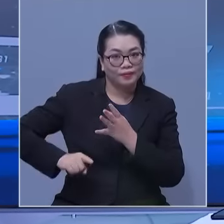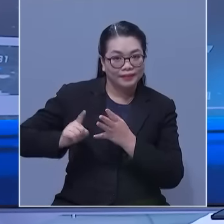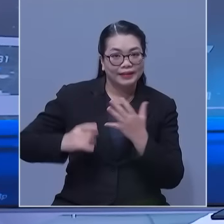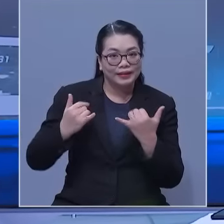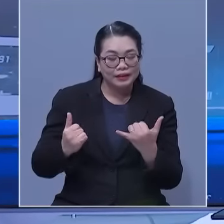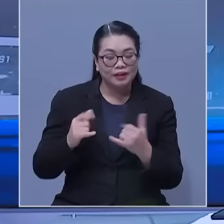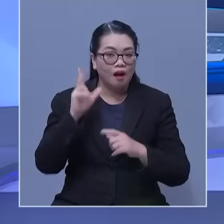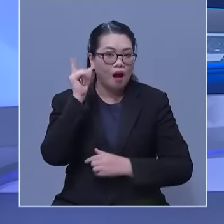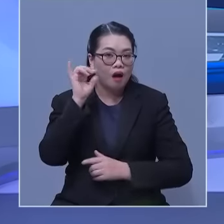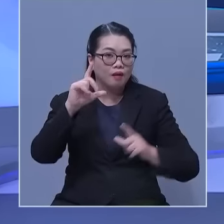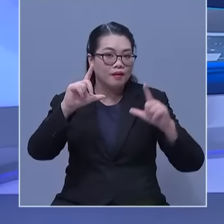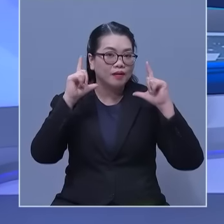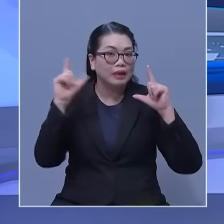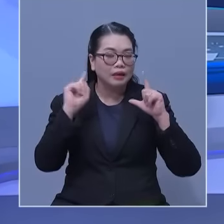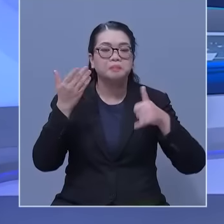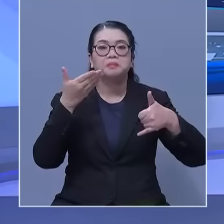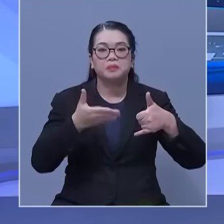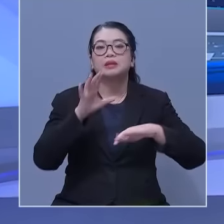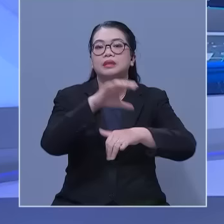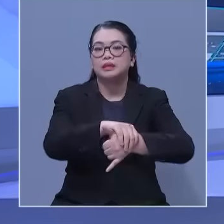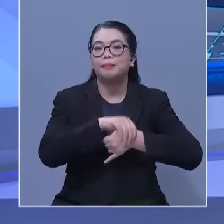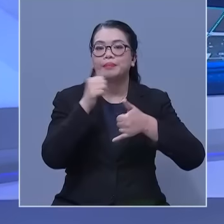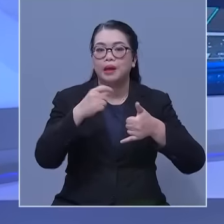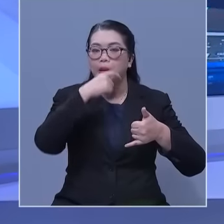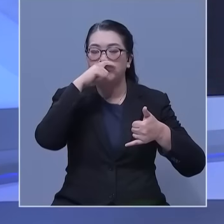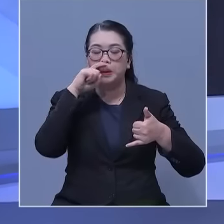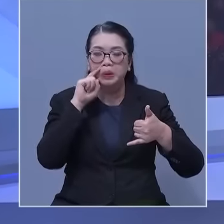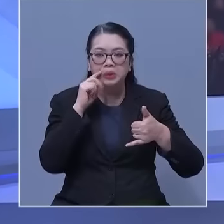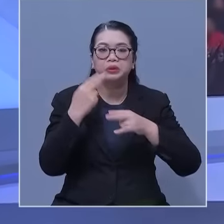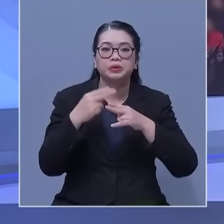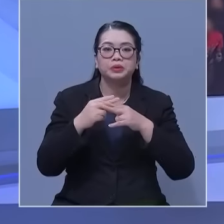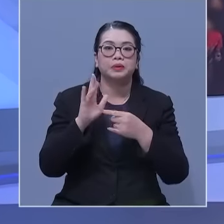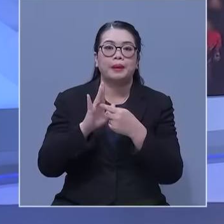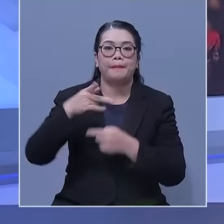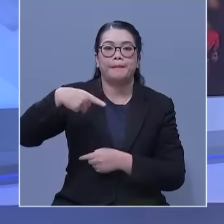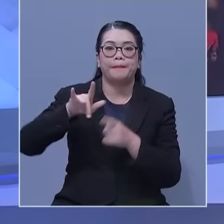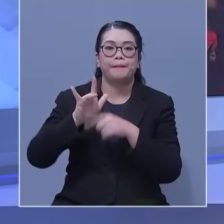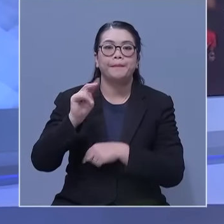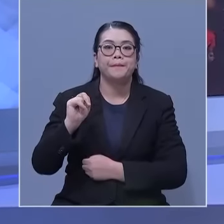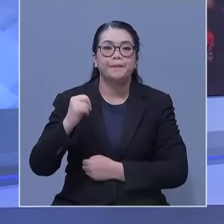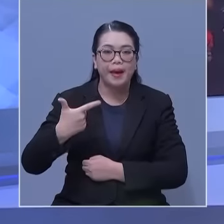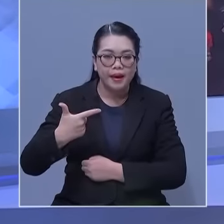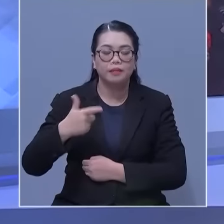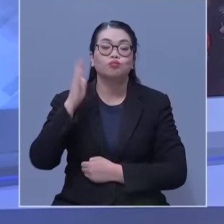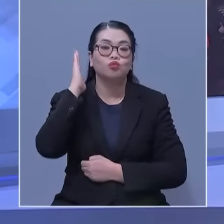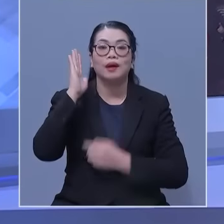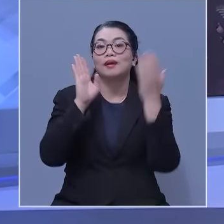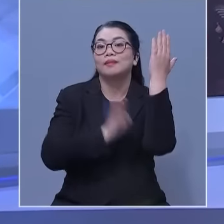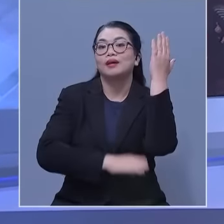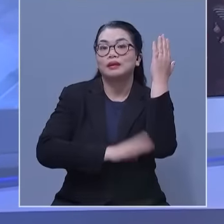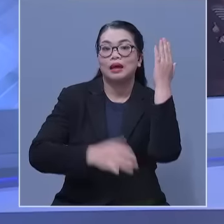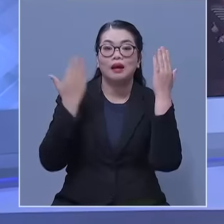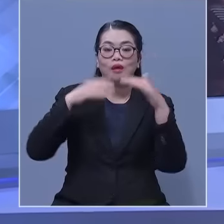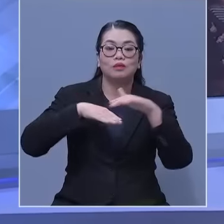มีข่าวไหนใหญ่ไปกว่าการจับตัวแป้งนาโหนดได้ที่อินโดนีเซียเนี่ยนะครับมีความร่วมมือจากหลายฝ่ายนะทั้งของ